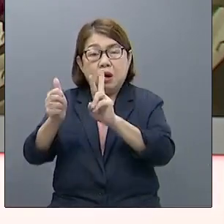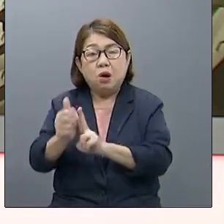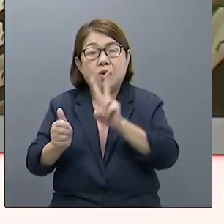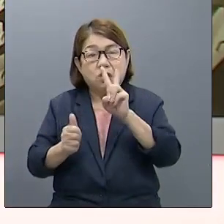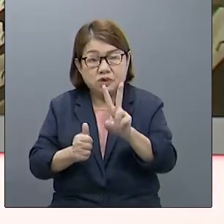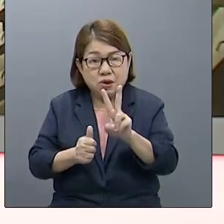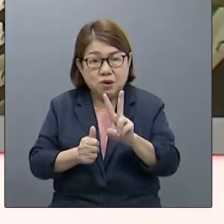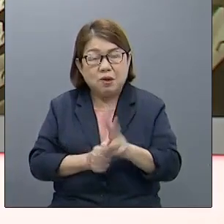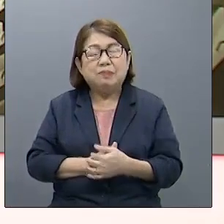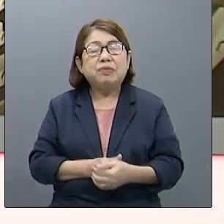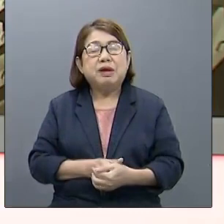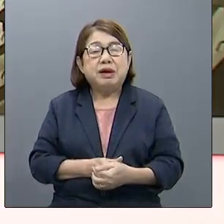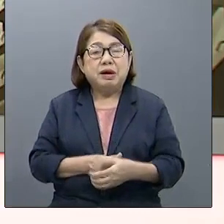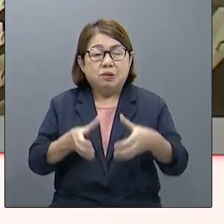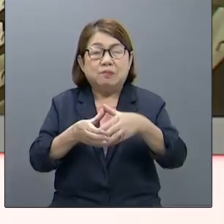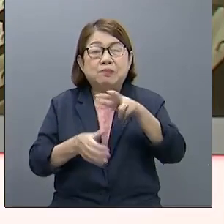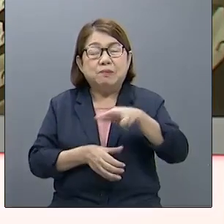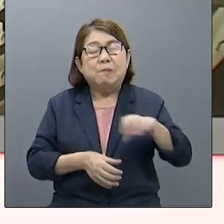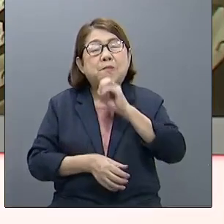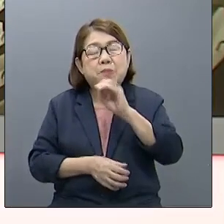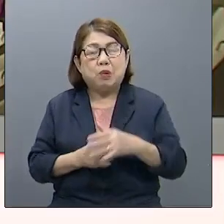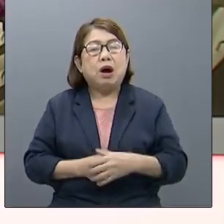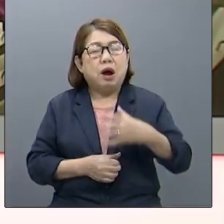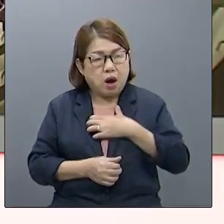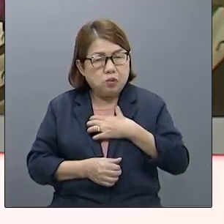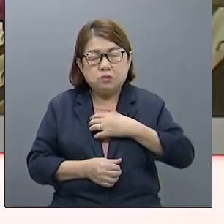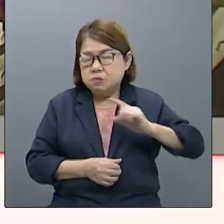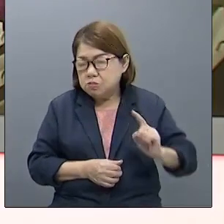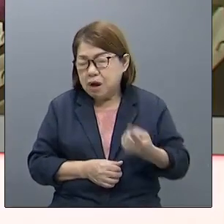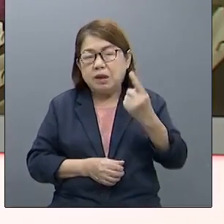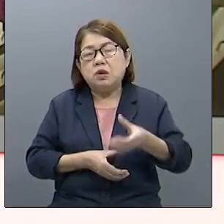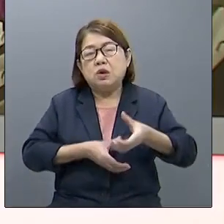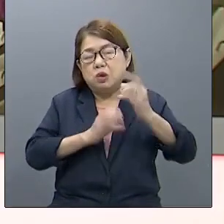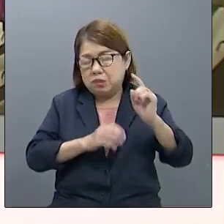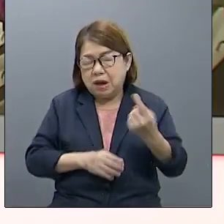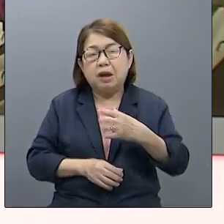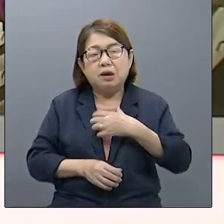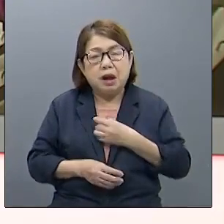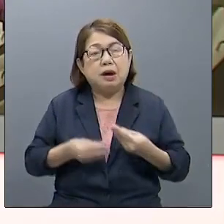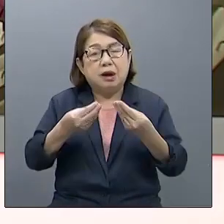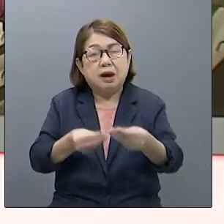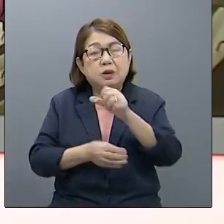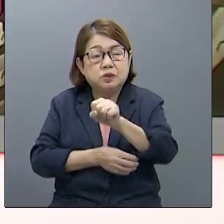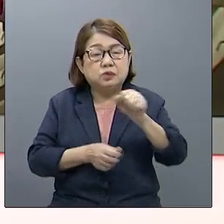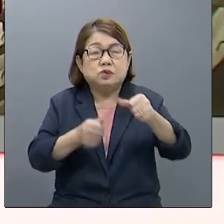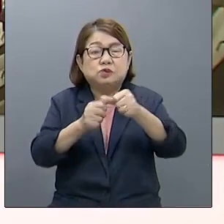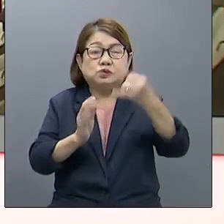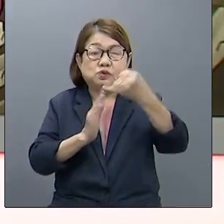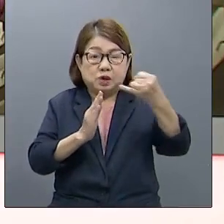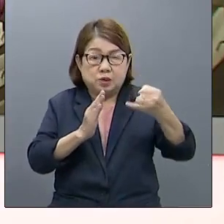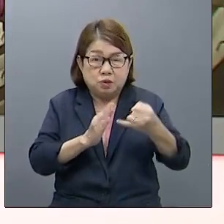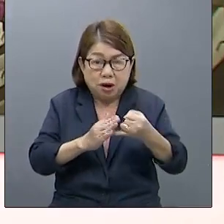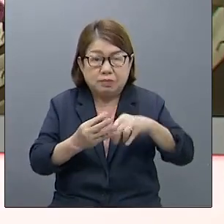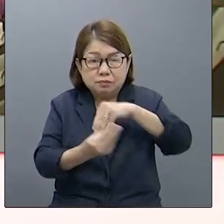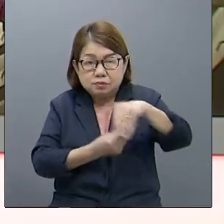เชื้อเมืองพานยืนยันค่ะว่าต้องฟื้นโครงการนี้ขึ้นมาเพื่อประสิทธิภาพการทำงานของส.สและเพื่อการมี